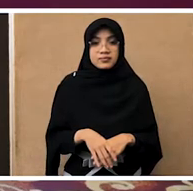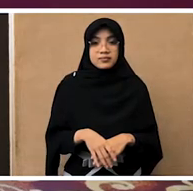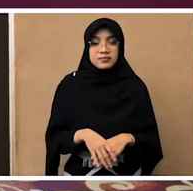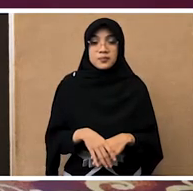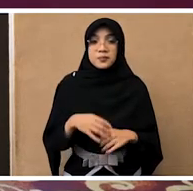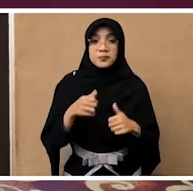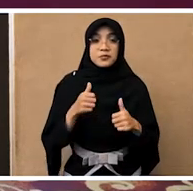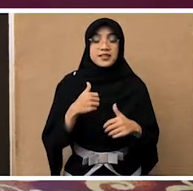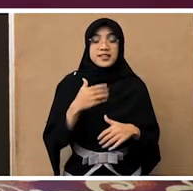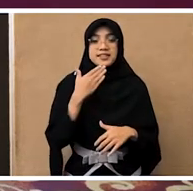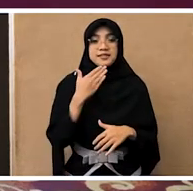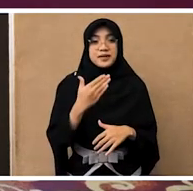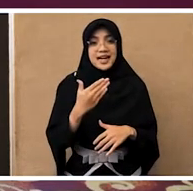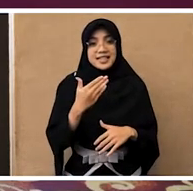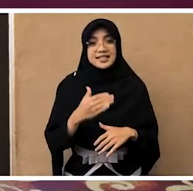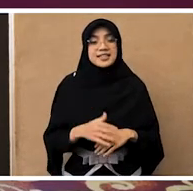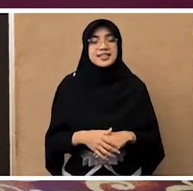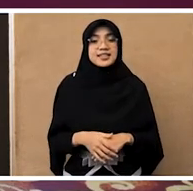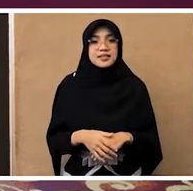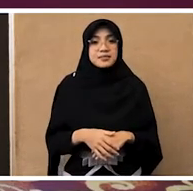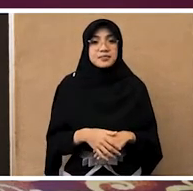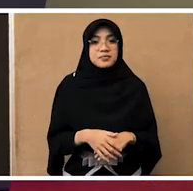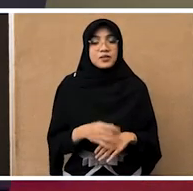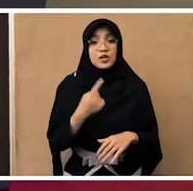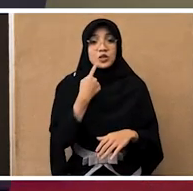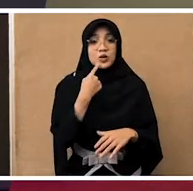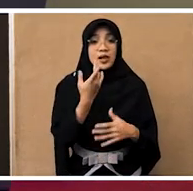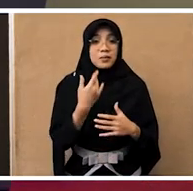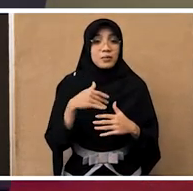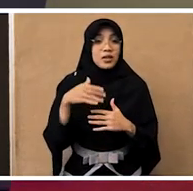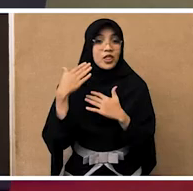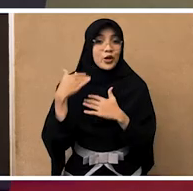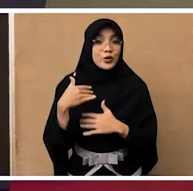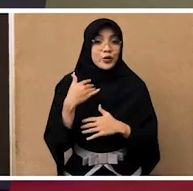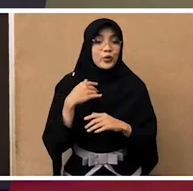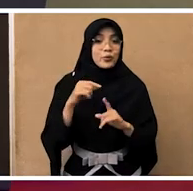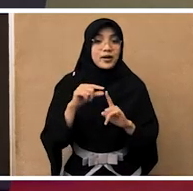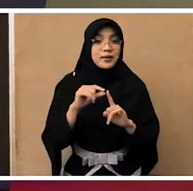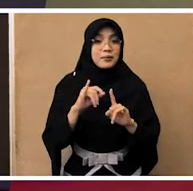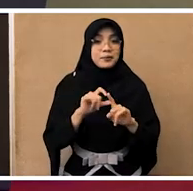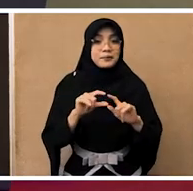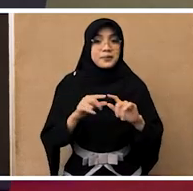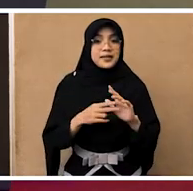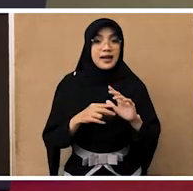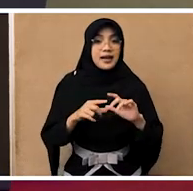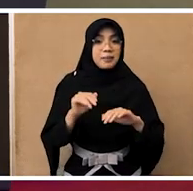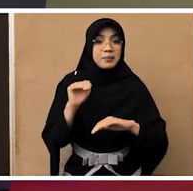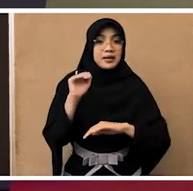Baik terima kasih terkait dengan Pertanggungjawaban pidana